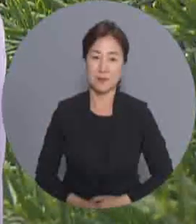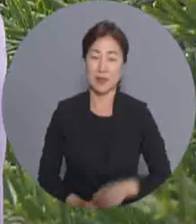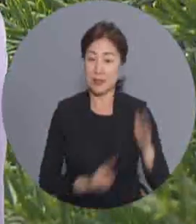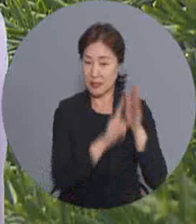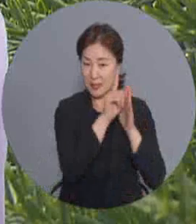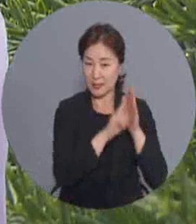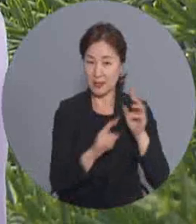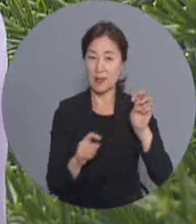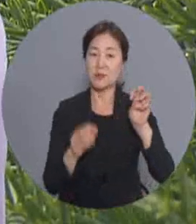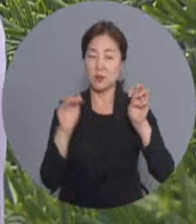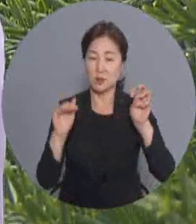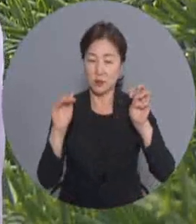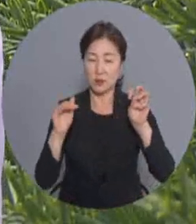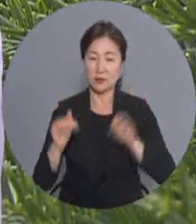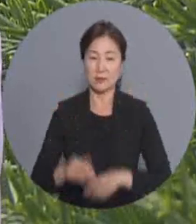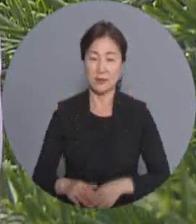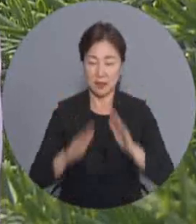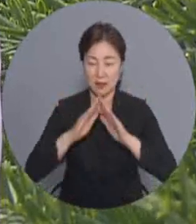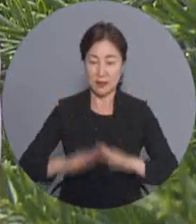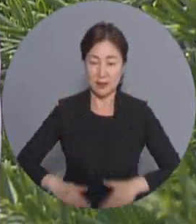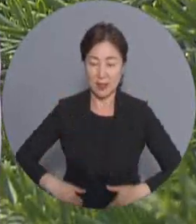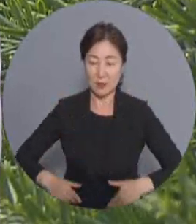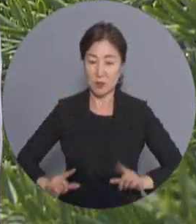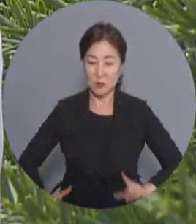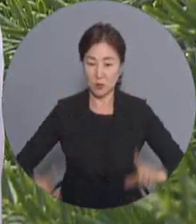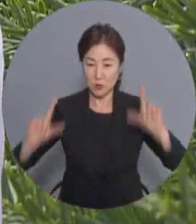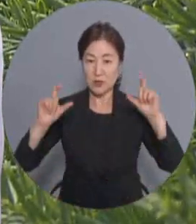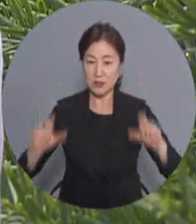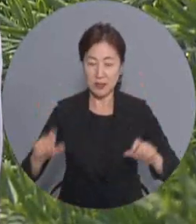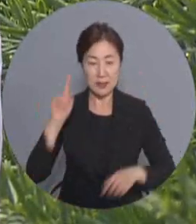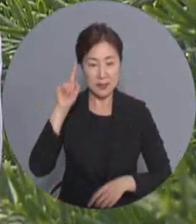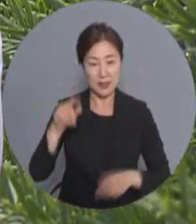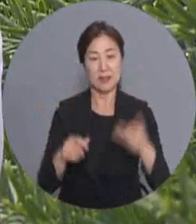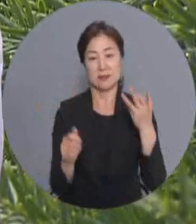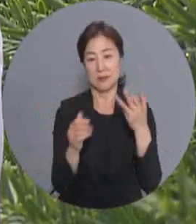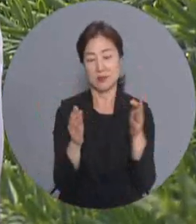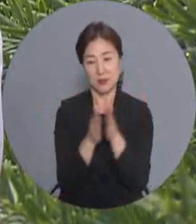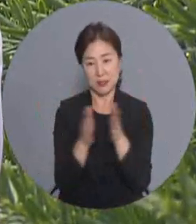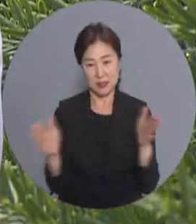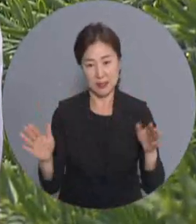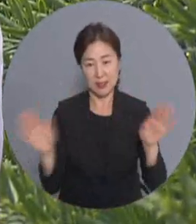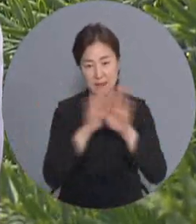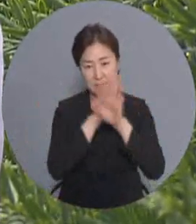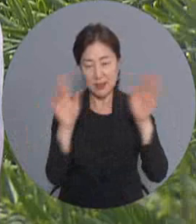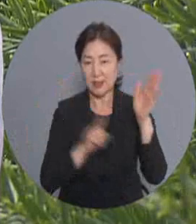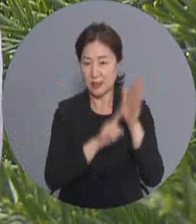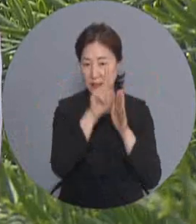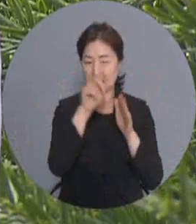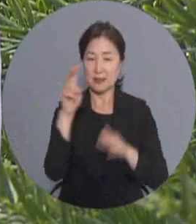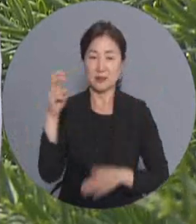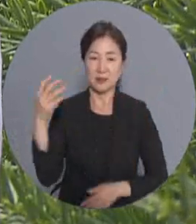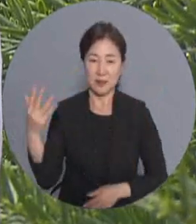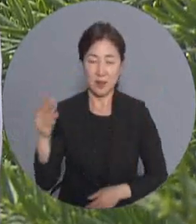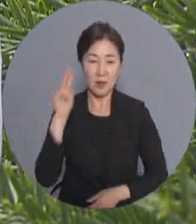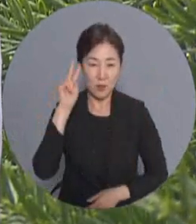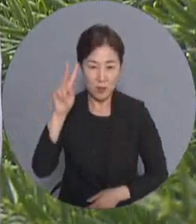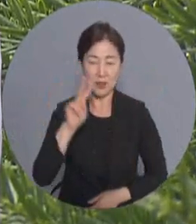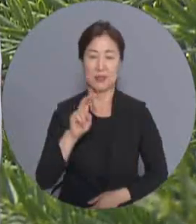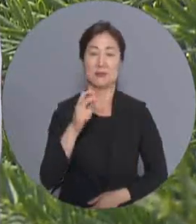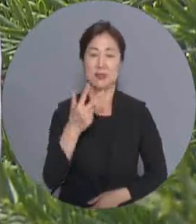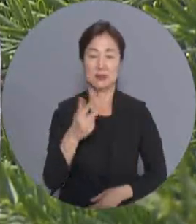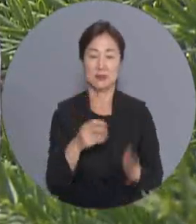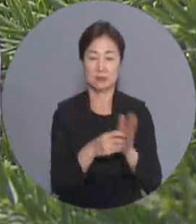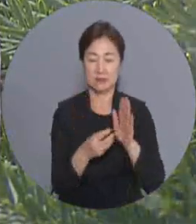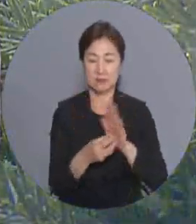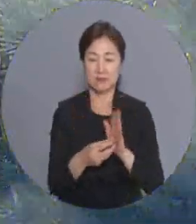30도를 넘지 못하겠는데요 전남 동부 지역 내일 18도로 출발해 한나 최고 기온은 28도 모레는 27도에